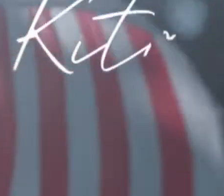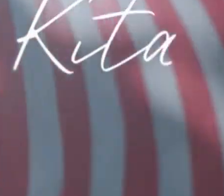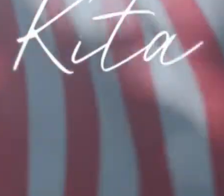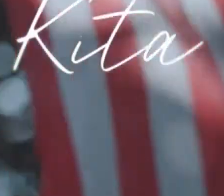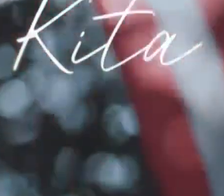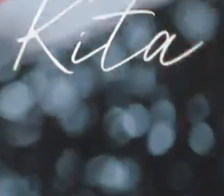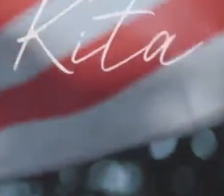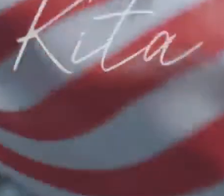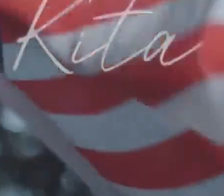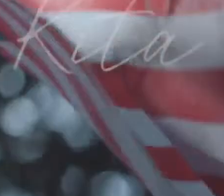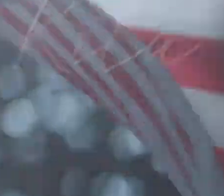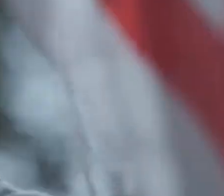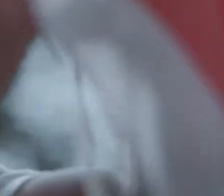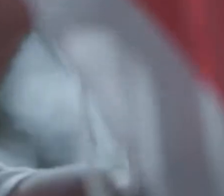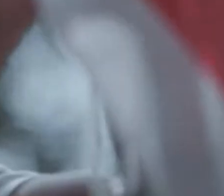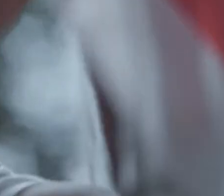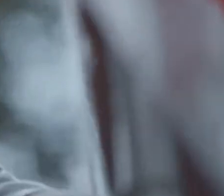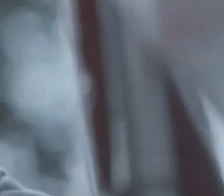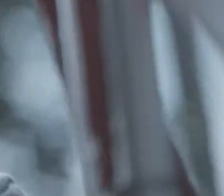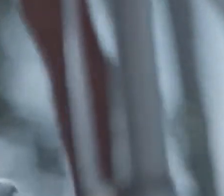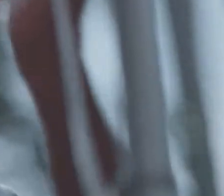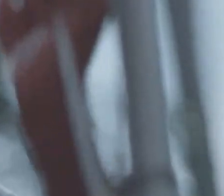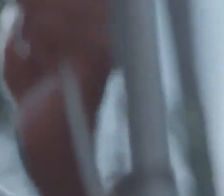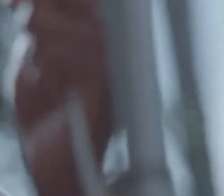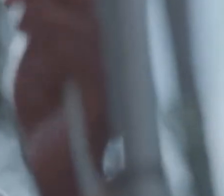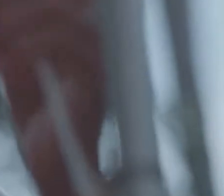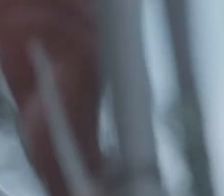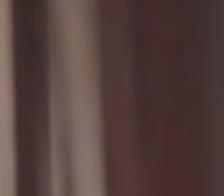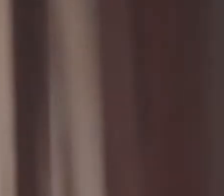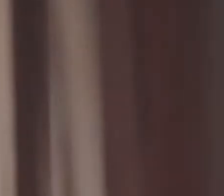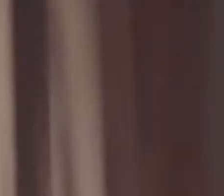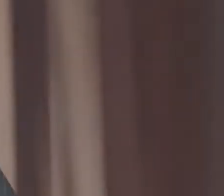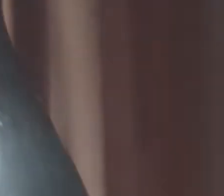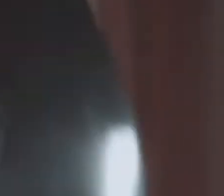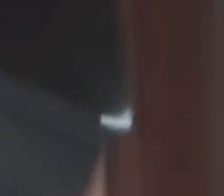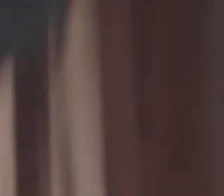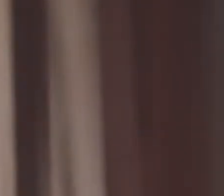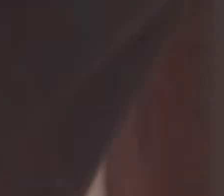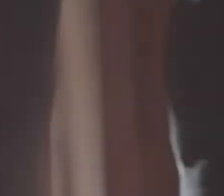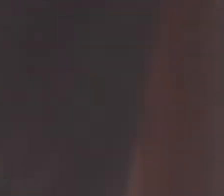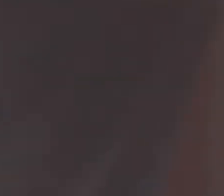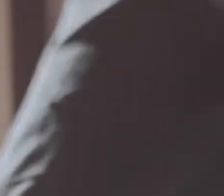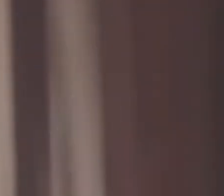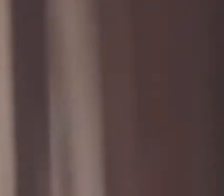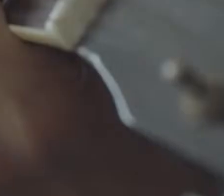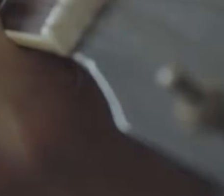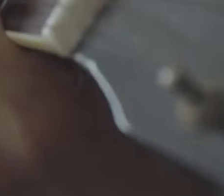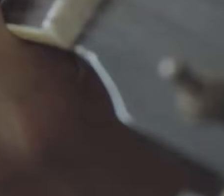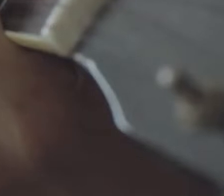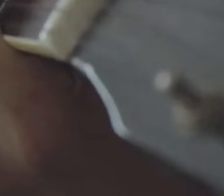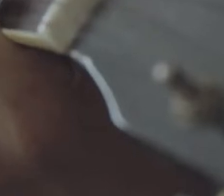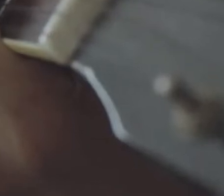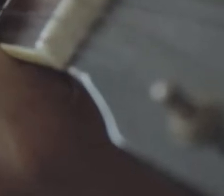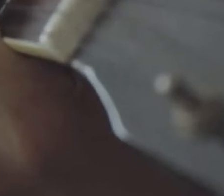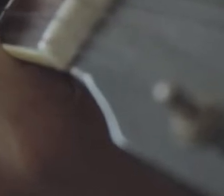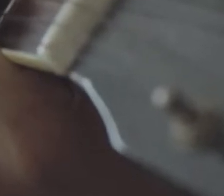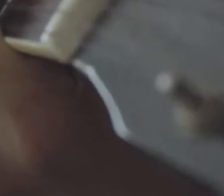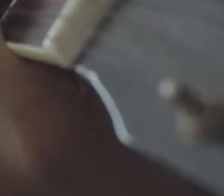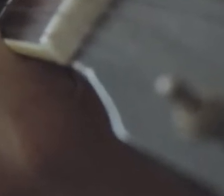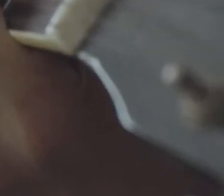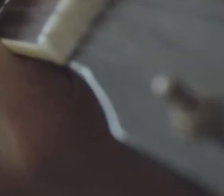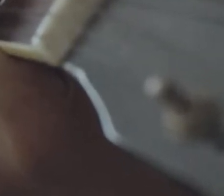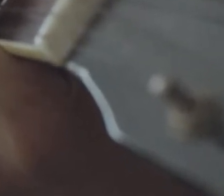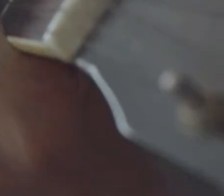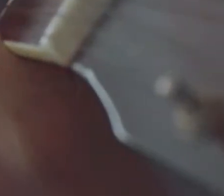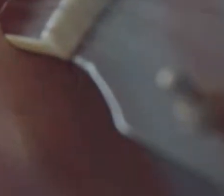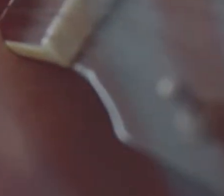Walau hanya sepotong kain, namun bendera ini besar maknanya. Dalamnya terkandung tekad